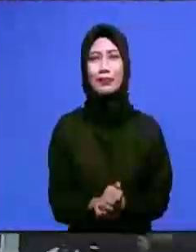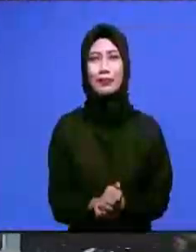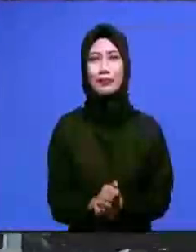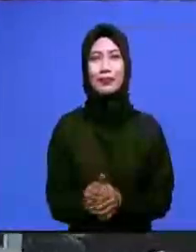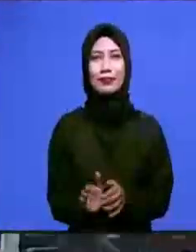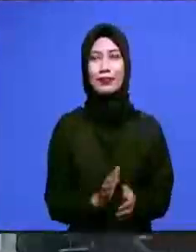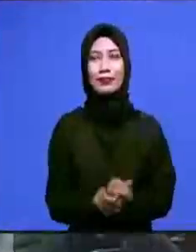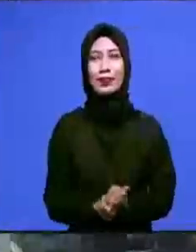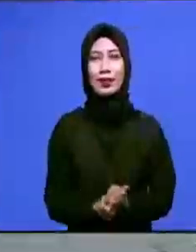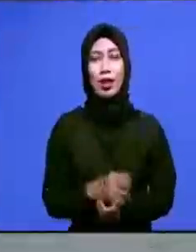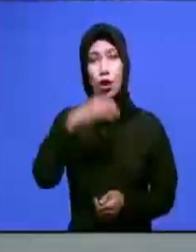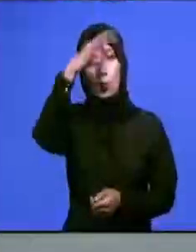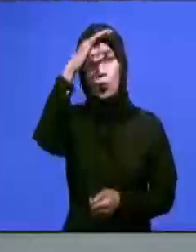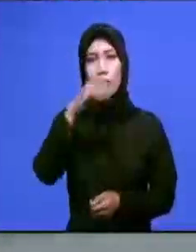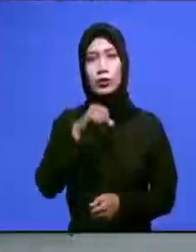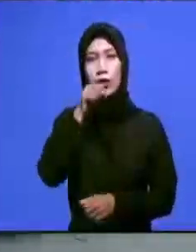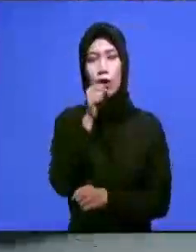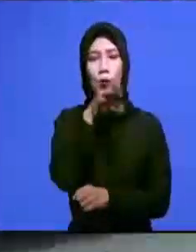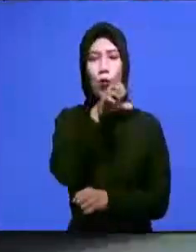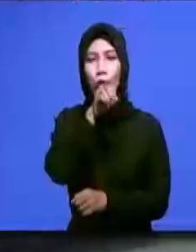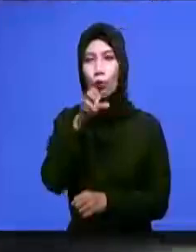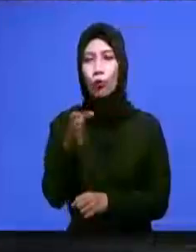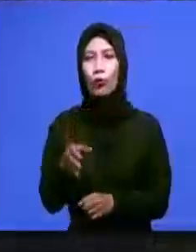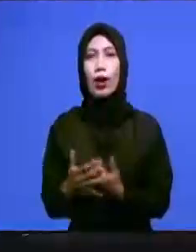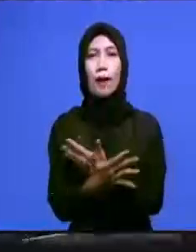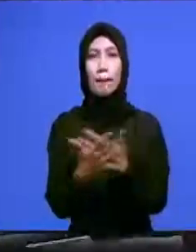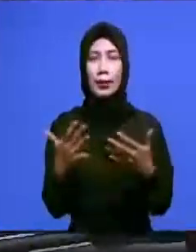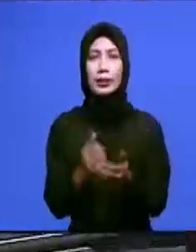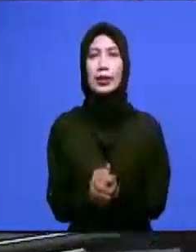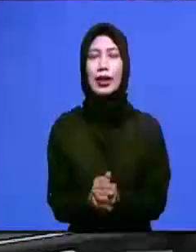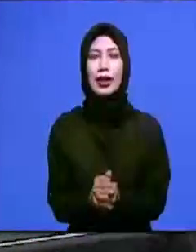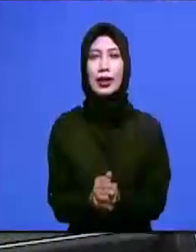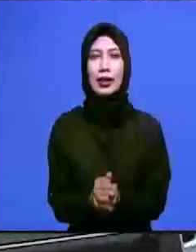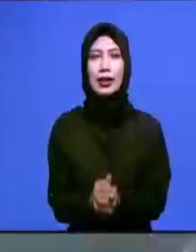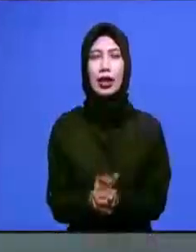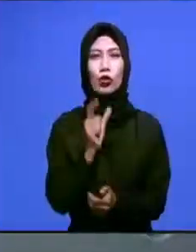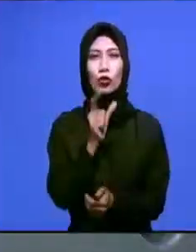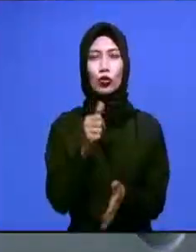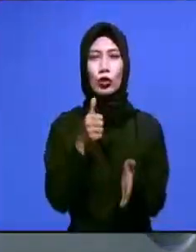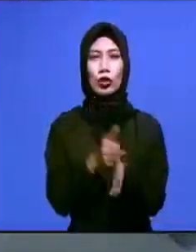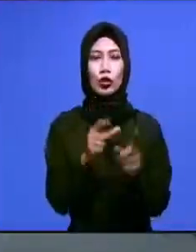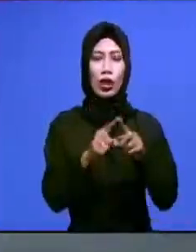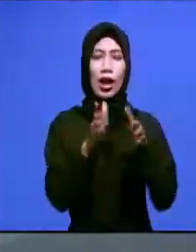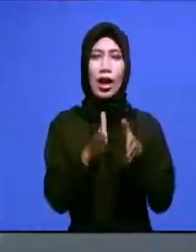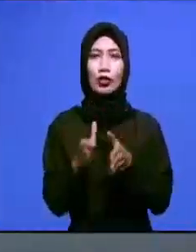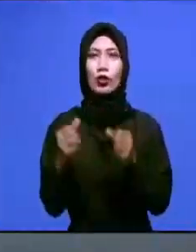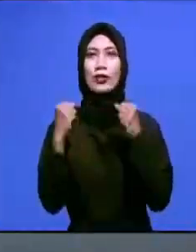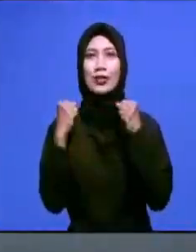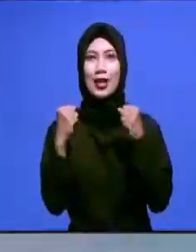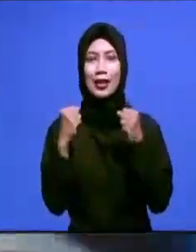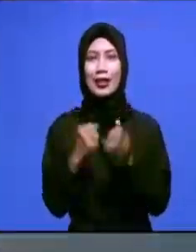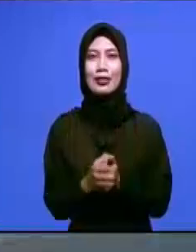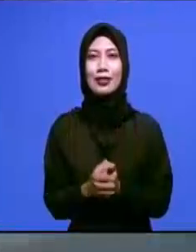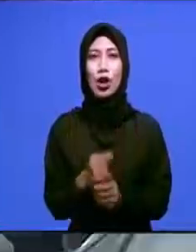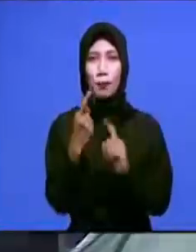Ditlantas Polda Metro Jaya pun mengimbau pada masyarakat untuk selalu mematuhi 3M dalam memperingati 17 Agustus tahun ini,